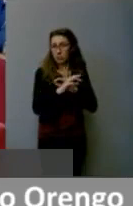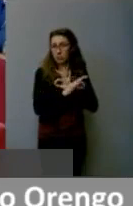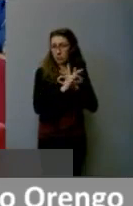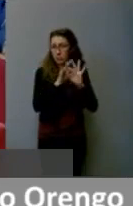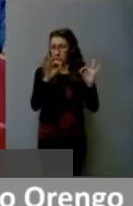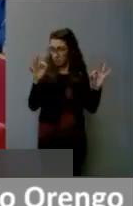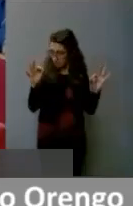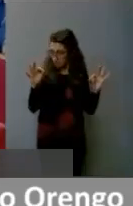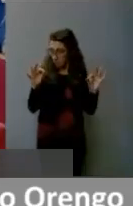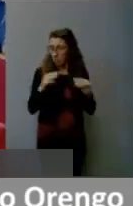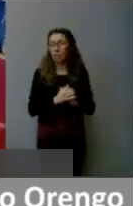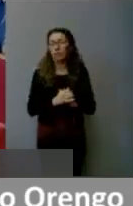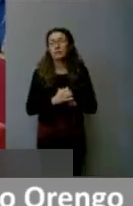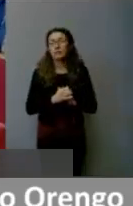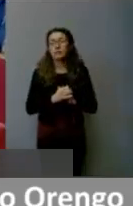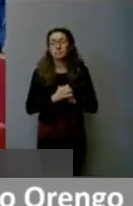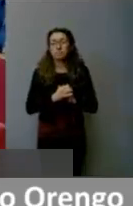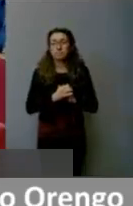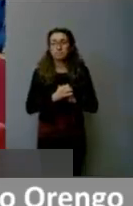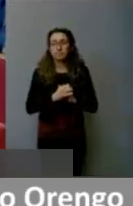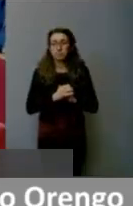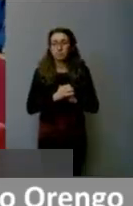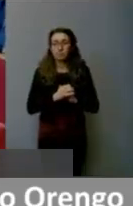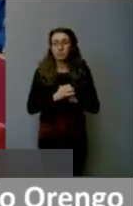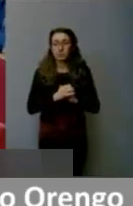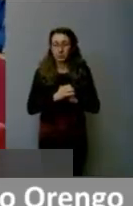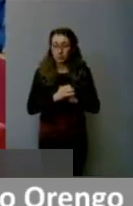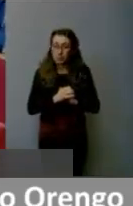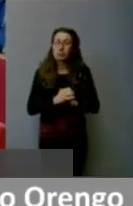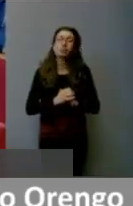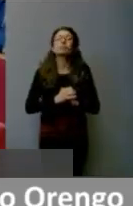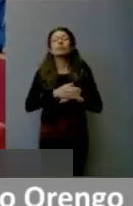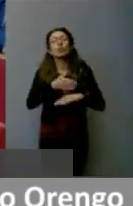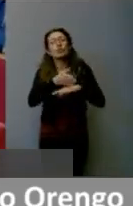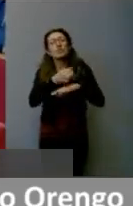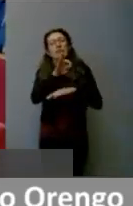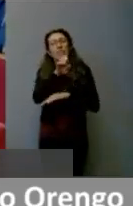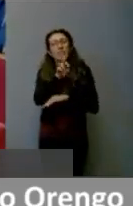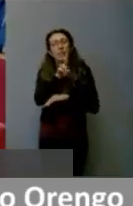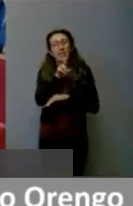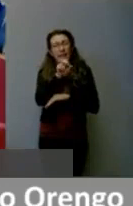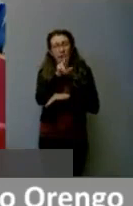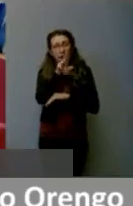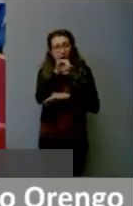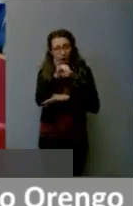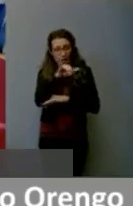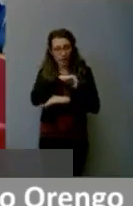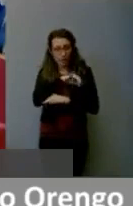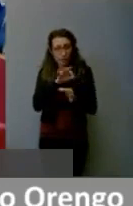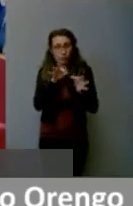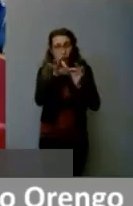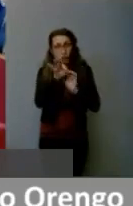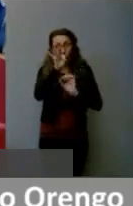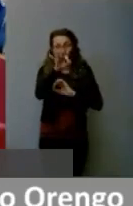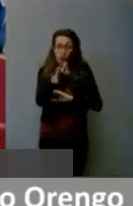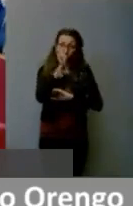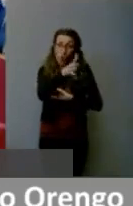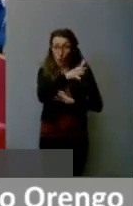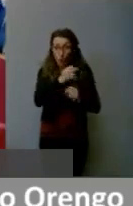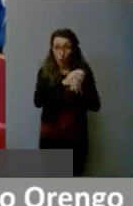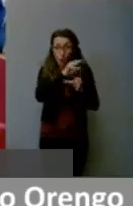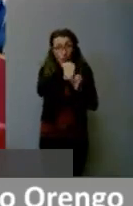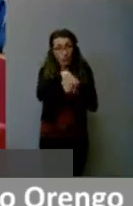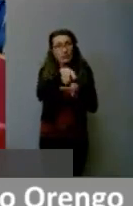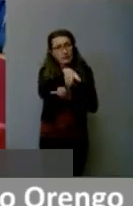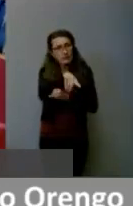un interessamento da parte del consigliere Ferrari del municipio Centro-Ovest, che